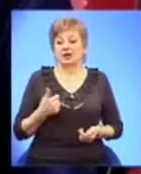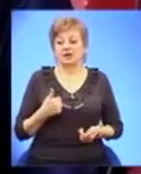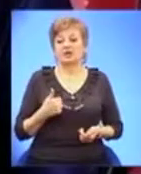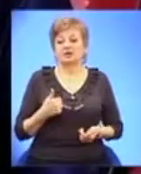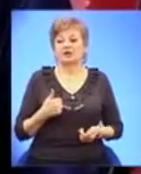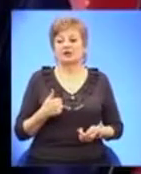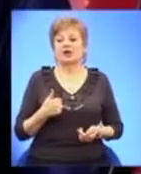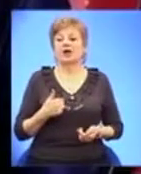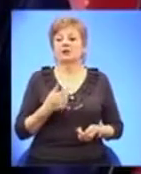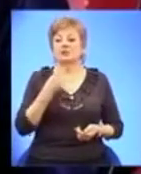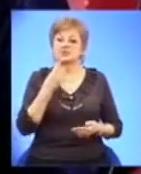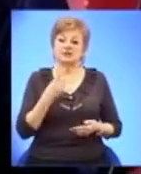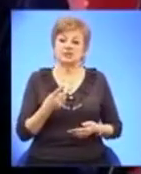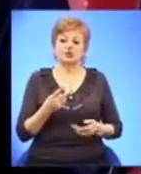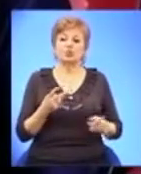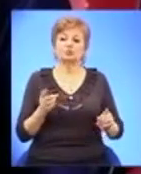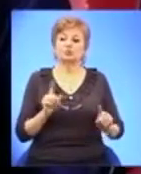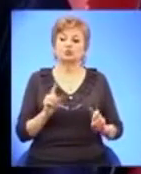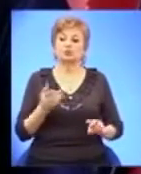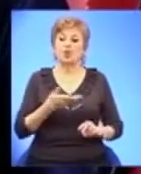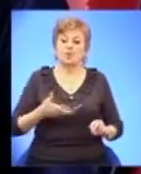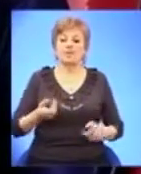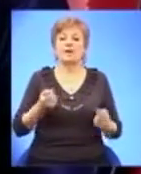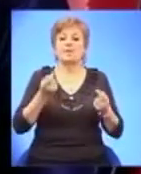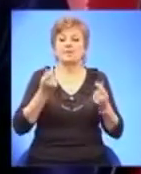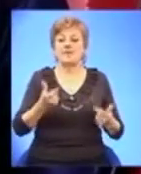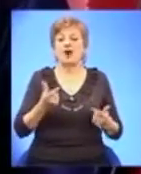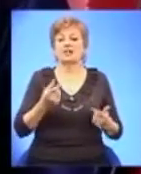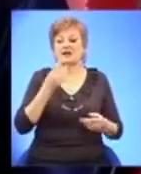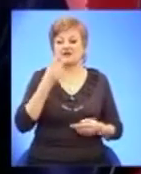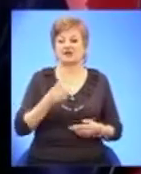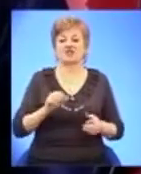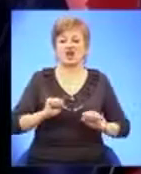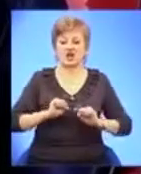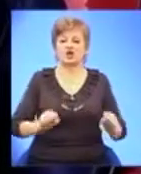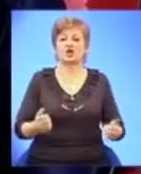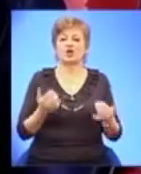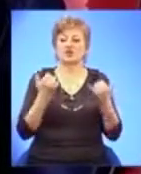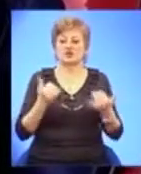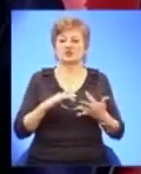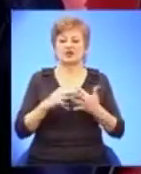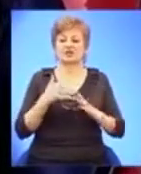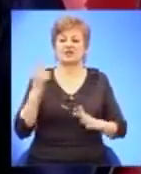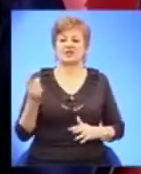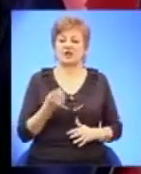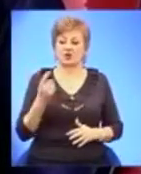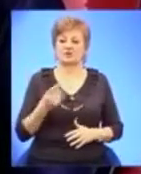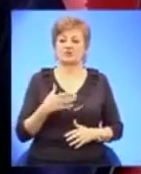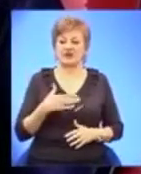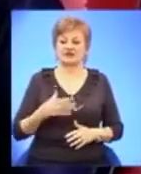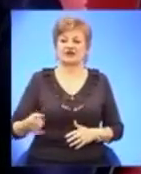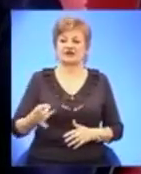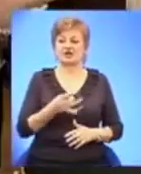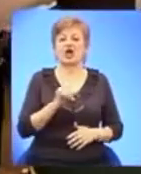где-то с тоской заметил, что мы мало видели героев сегодняшнего сельского хозяйства нашего